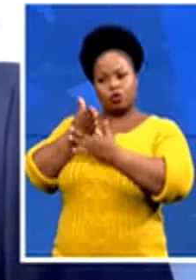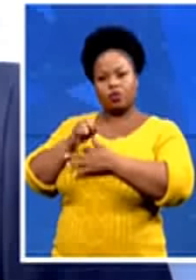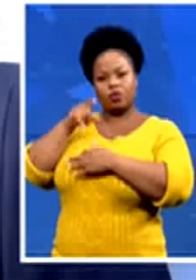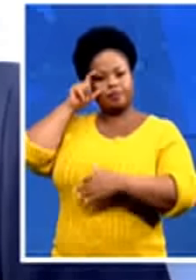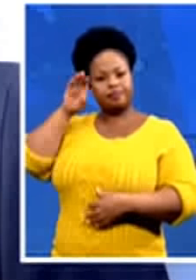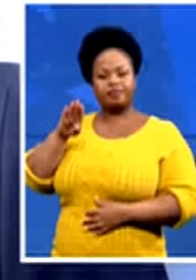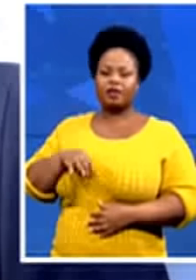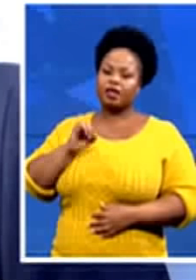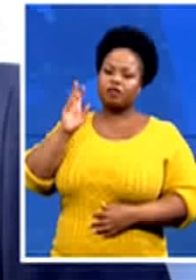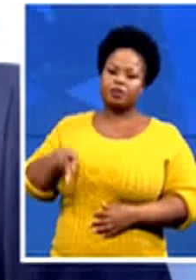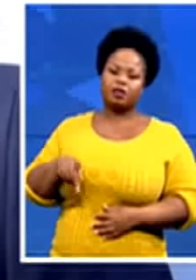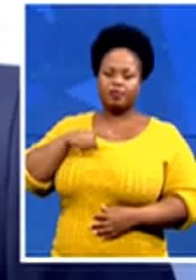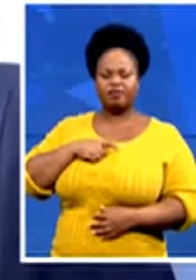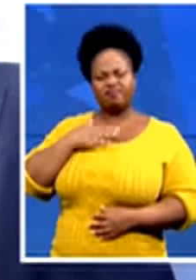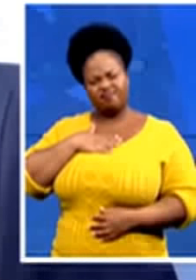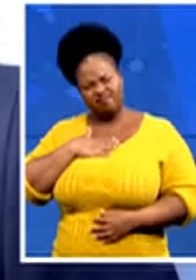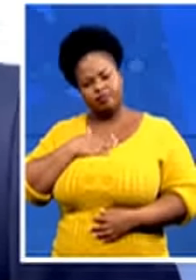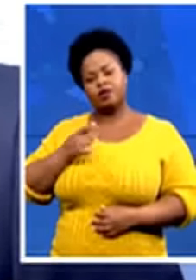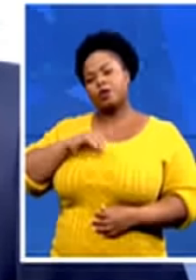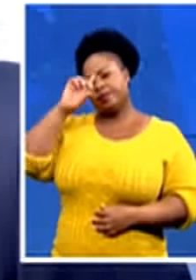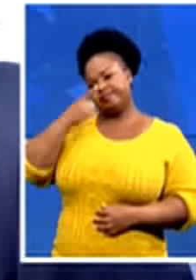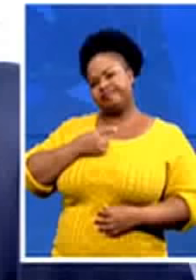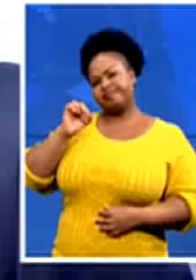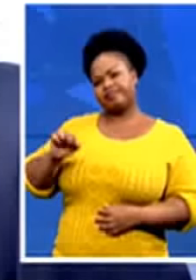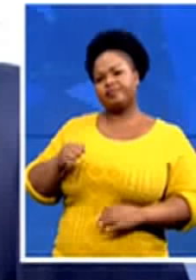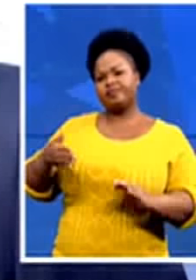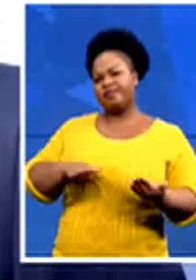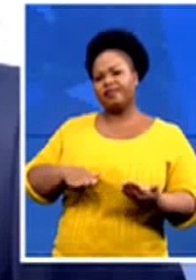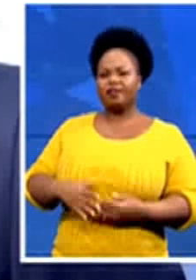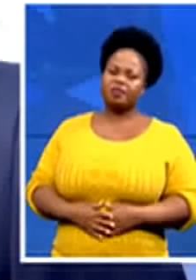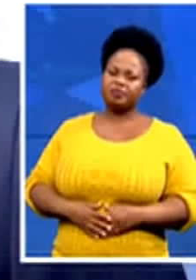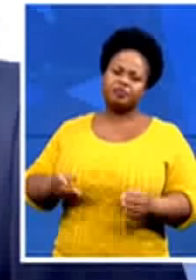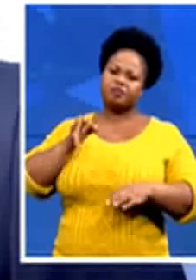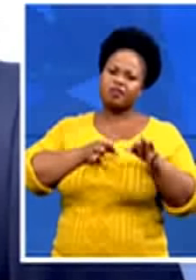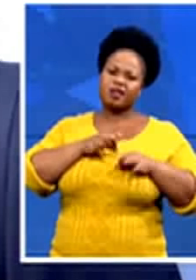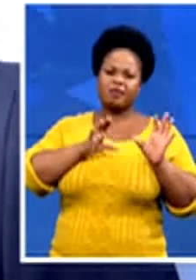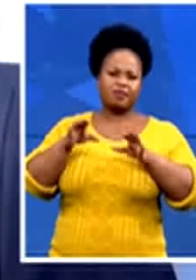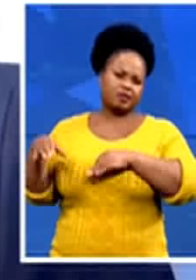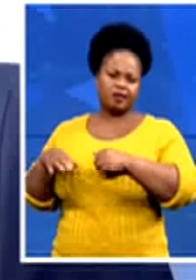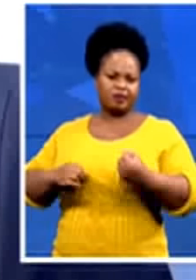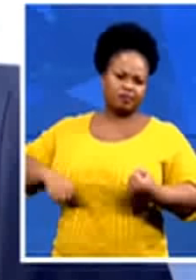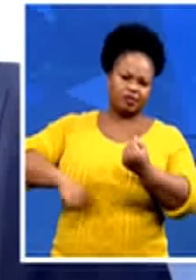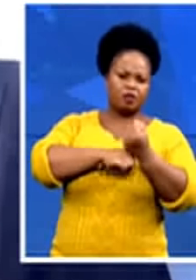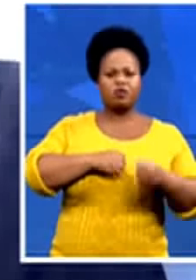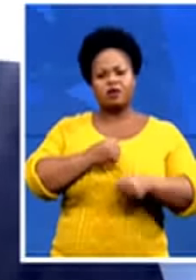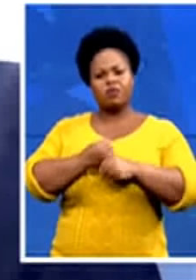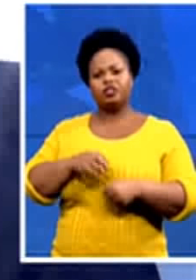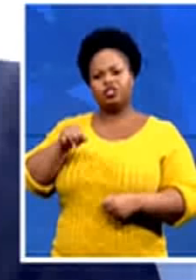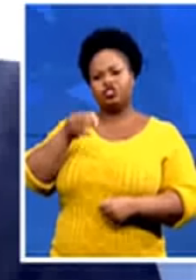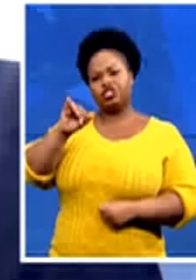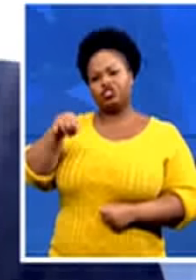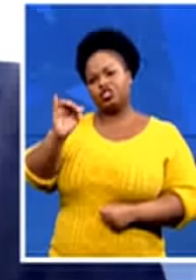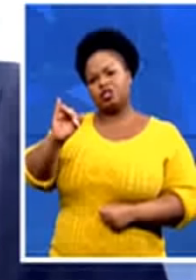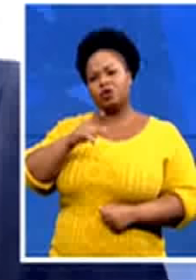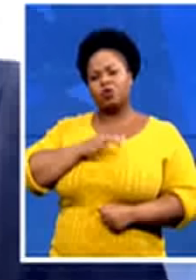omunye amadodakazi wakhe ushonile emhlabeni sibonge namaqembu wonke nje ukuthi amsupportile unjinji since edlulile emhlabeni usolwa